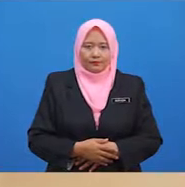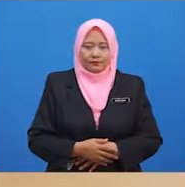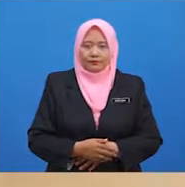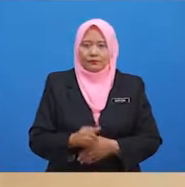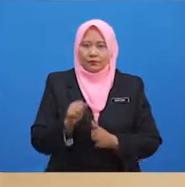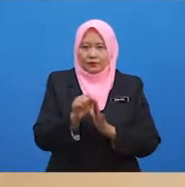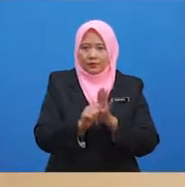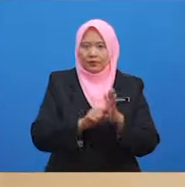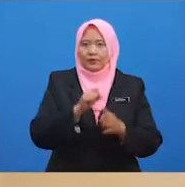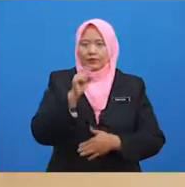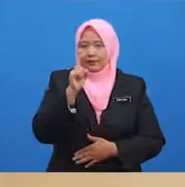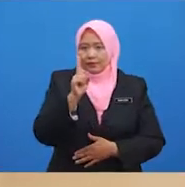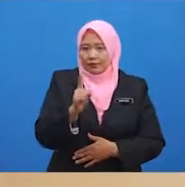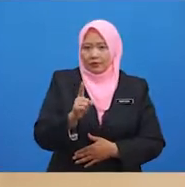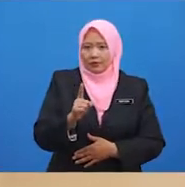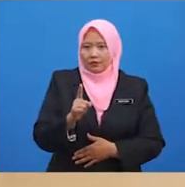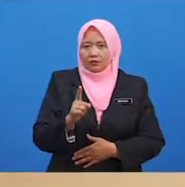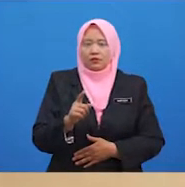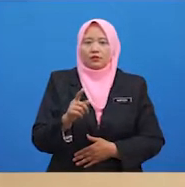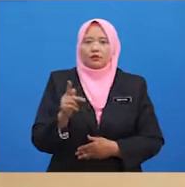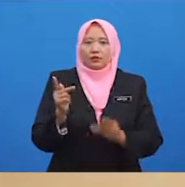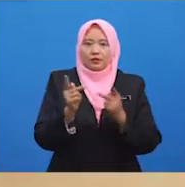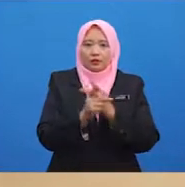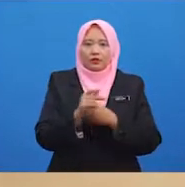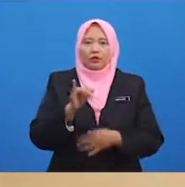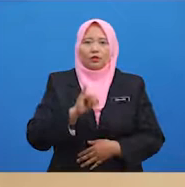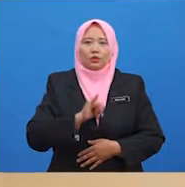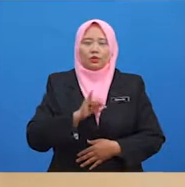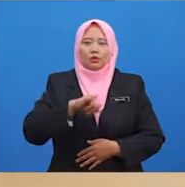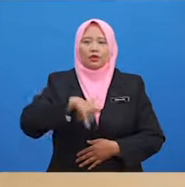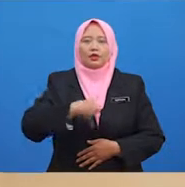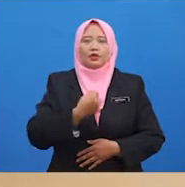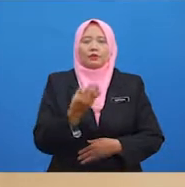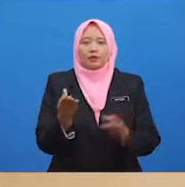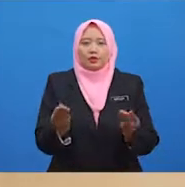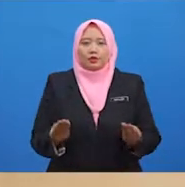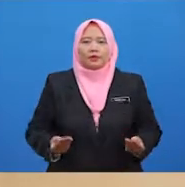Sesekali, ku ingin berterima kasih